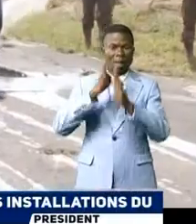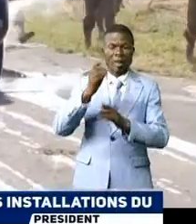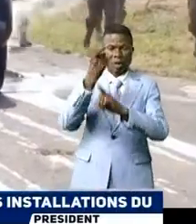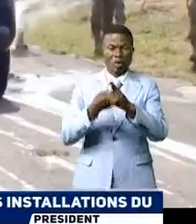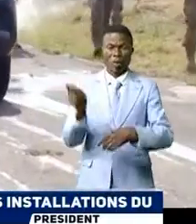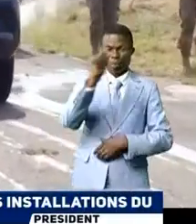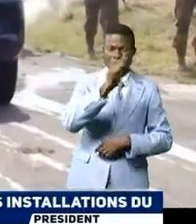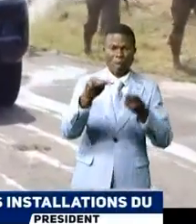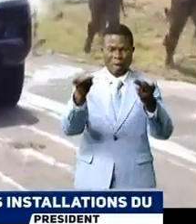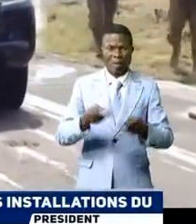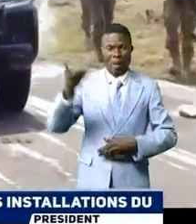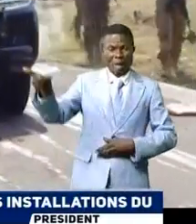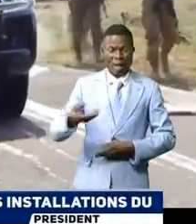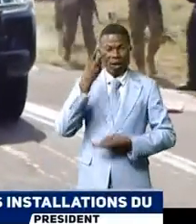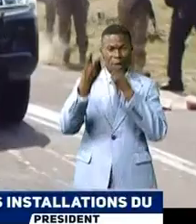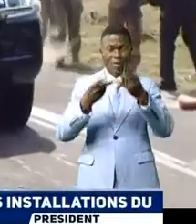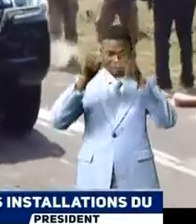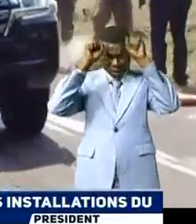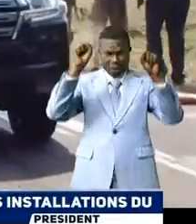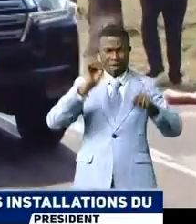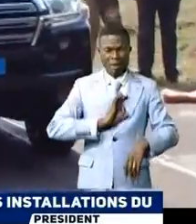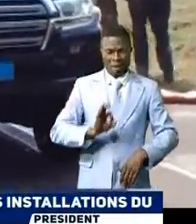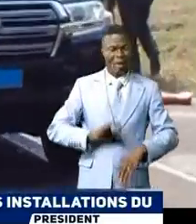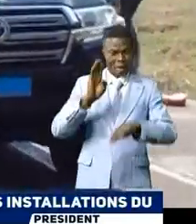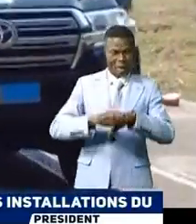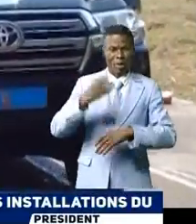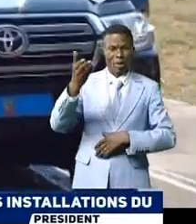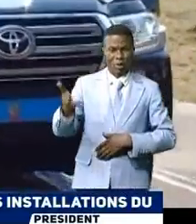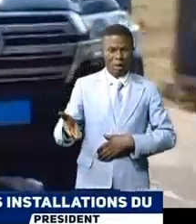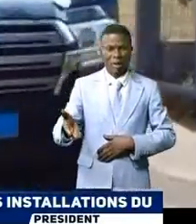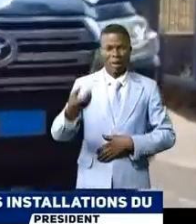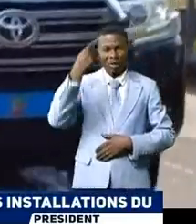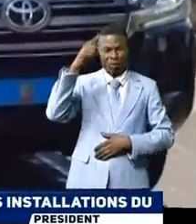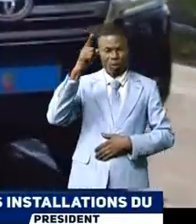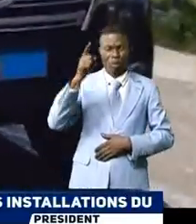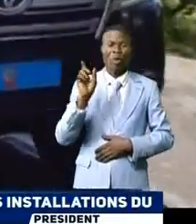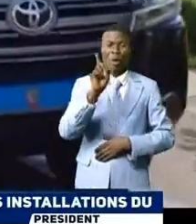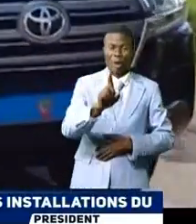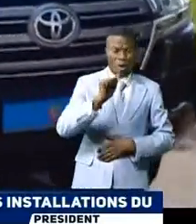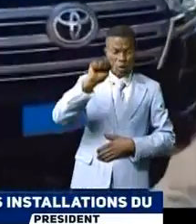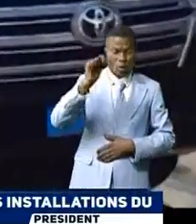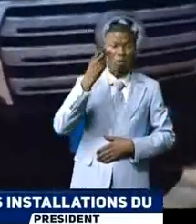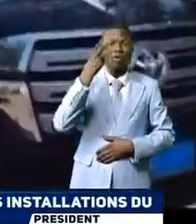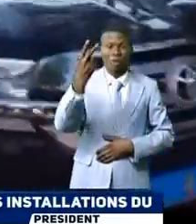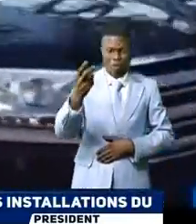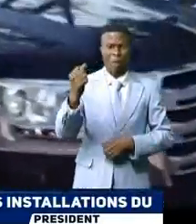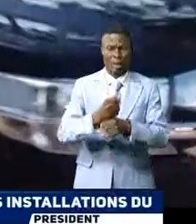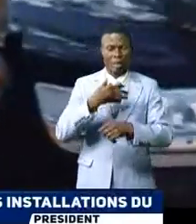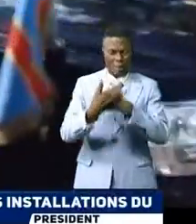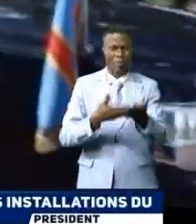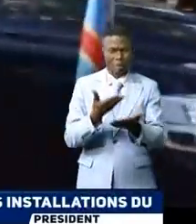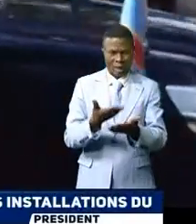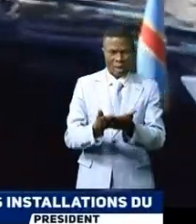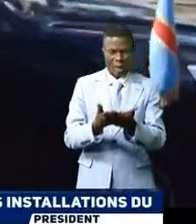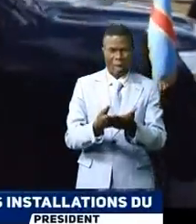le site a reçu la visite du chef de l'État Félix-Antoine Tshisekedi Tshilombo, qui est venu palper du doigt ce qu'est devenu